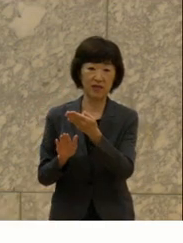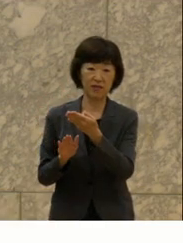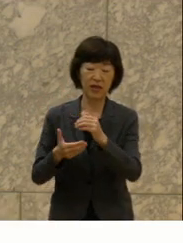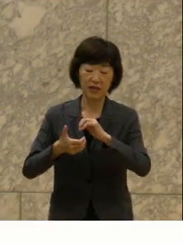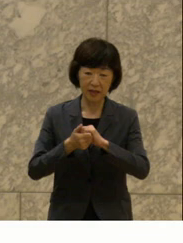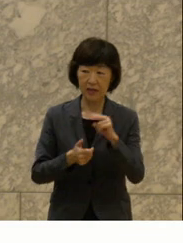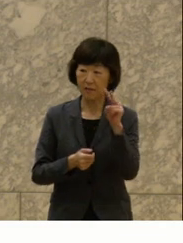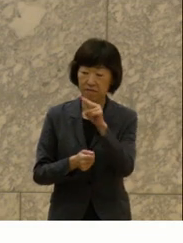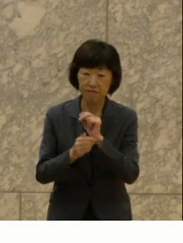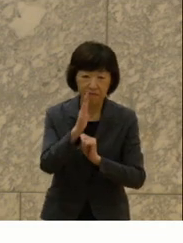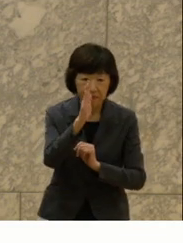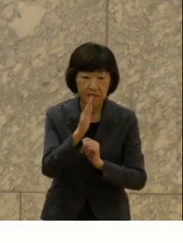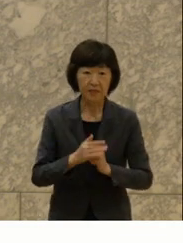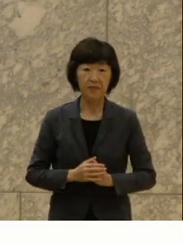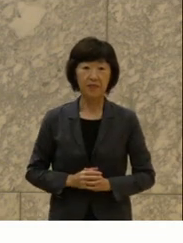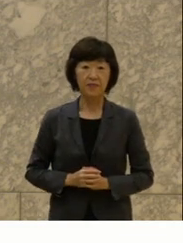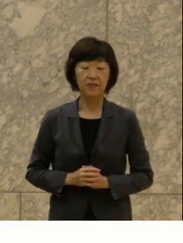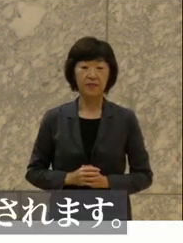ください